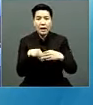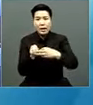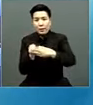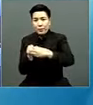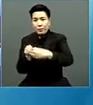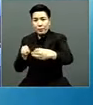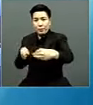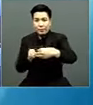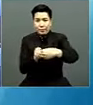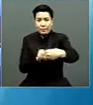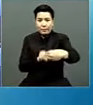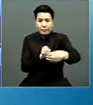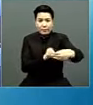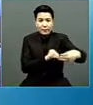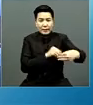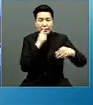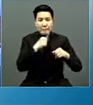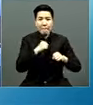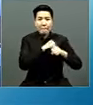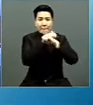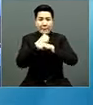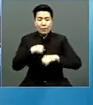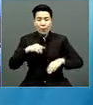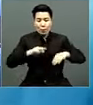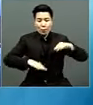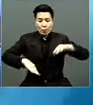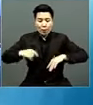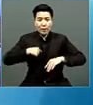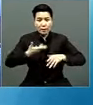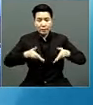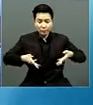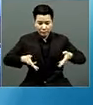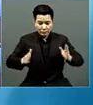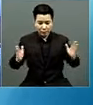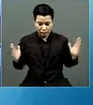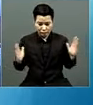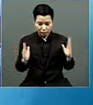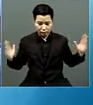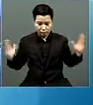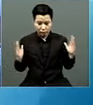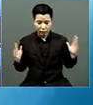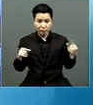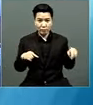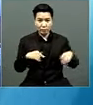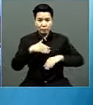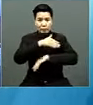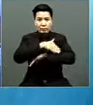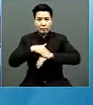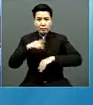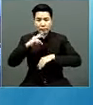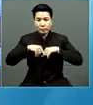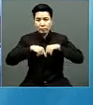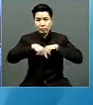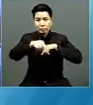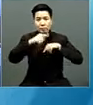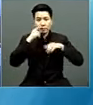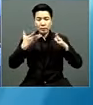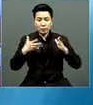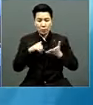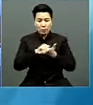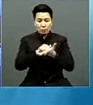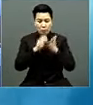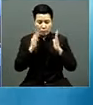เลนนะฮะการว่ายนะครับความกว้างของเลนไม่น้อยกว่า7ฟุตแล้วก็จำกัดการใช้บ